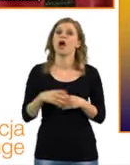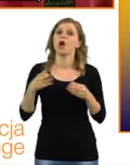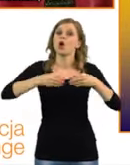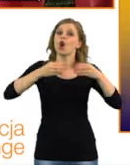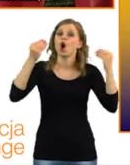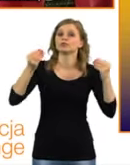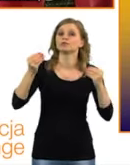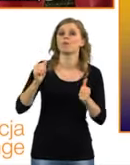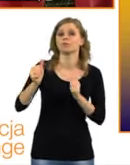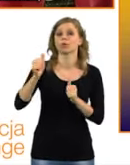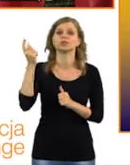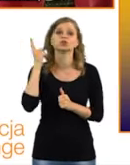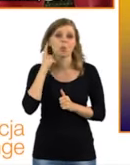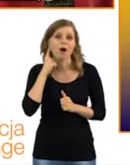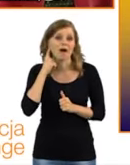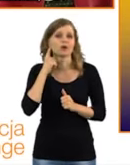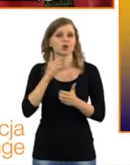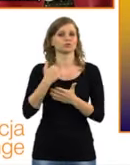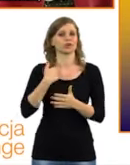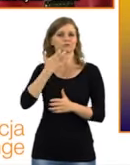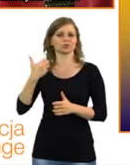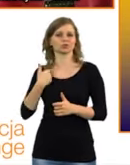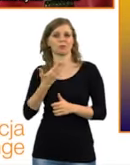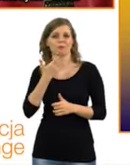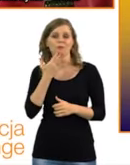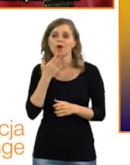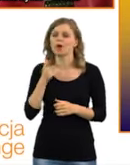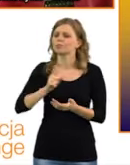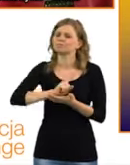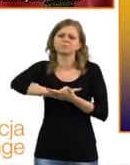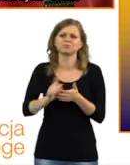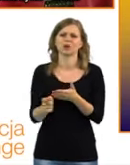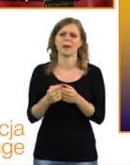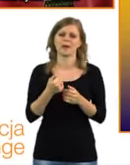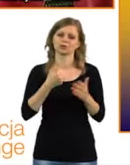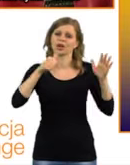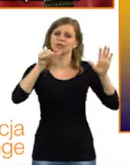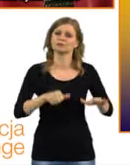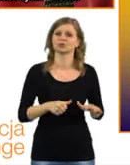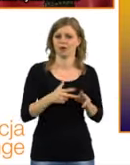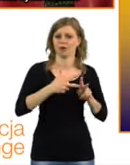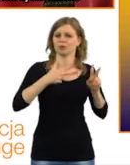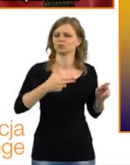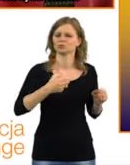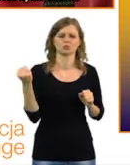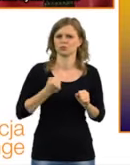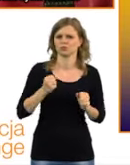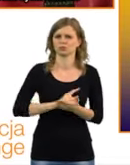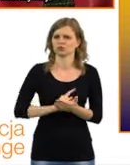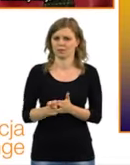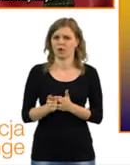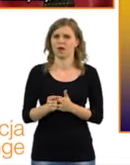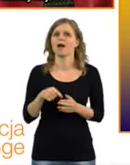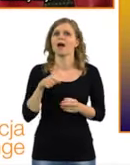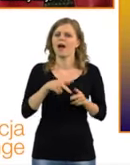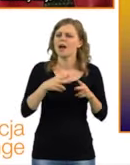Rozwój funkcji słuchowych, jak wspomniałam, następuje bardzo szybko w pierwszym półroczu życia